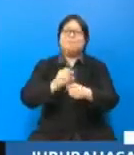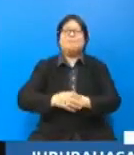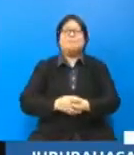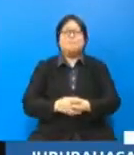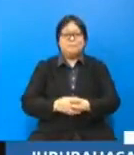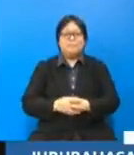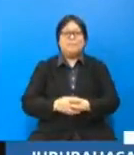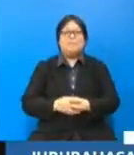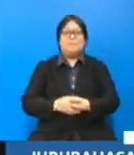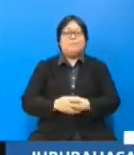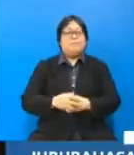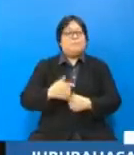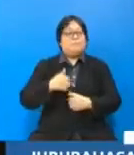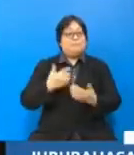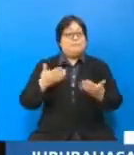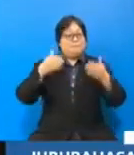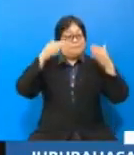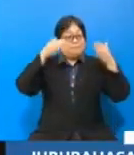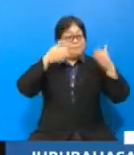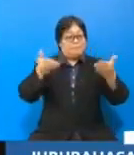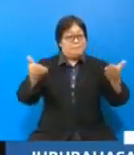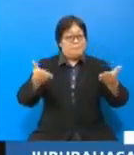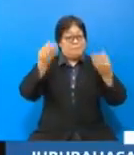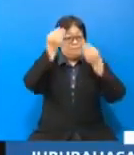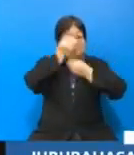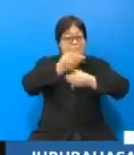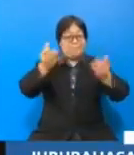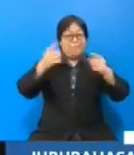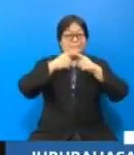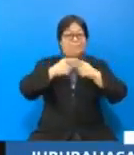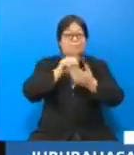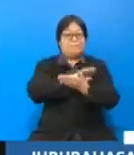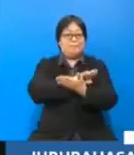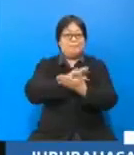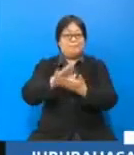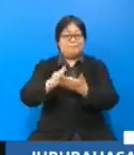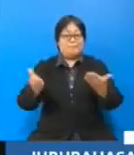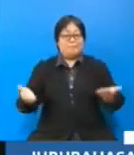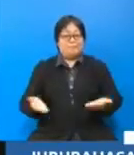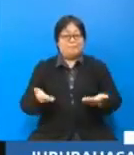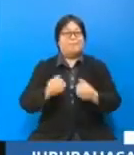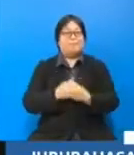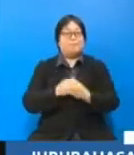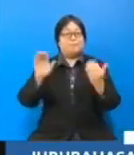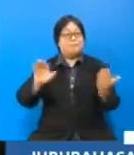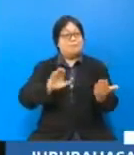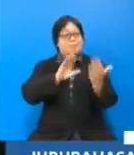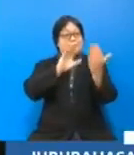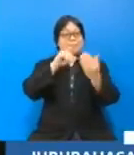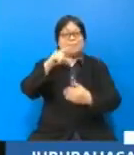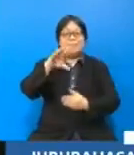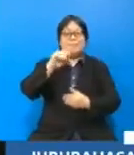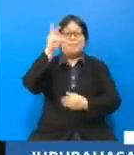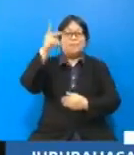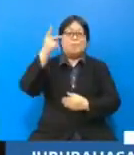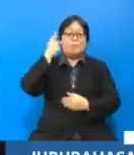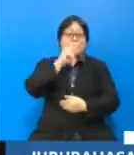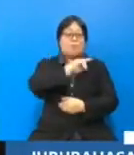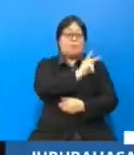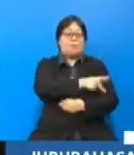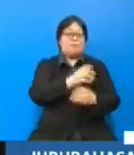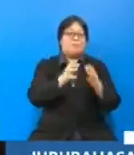menitinya. Jadi saya nak tekankan di dalam Dewan Yang Mulia ini, berdepan dengan geopolitik kuasa-kuasa